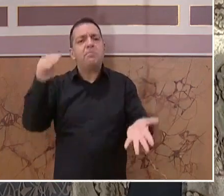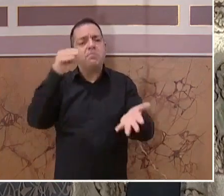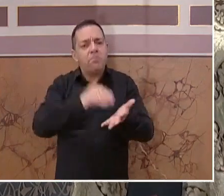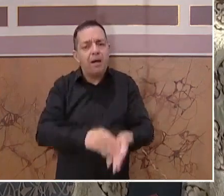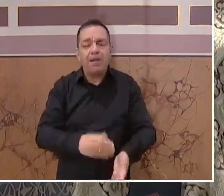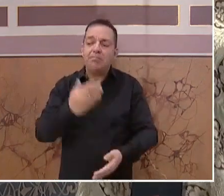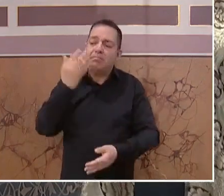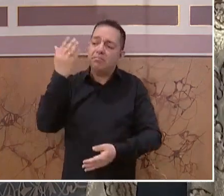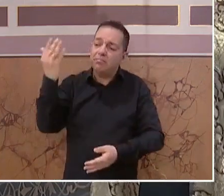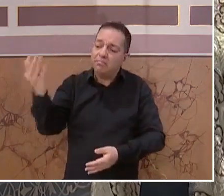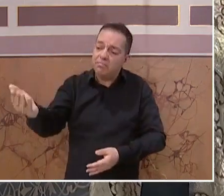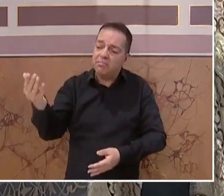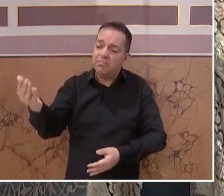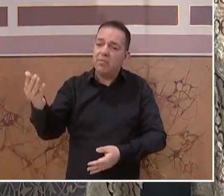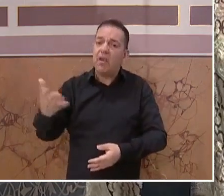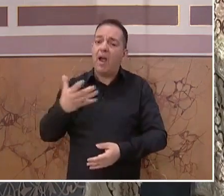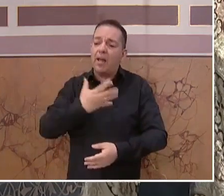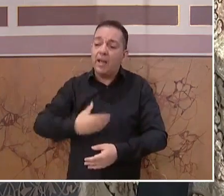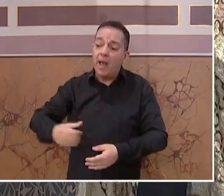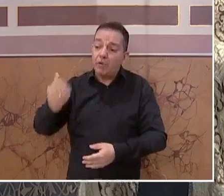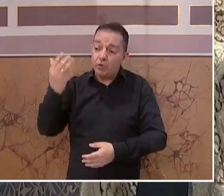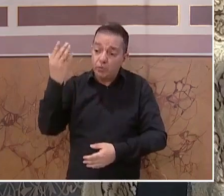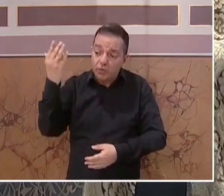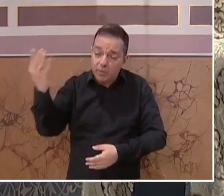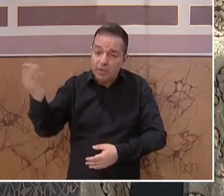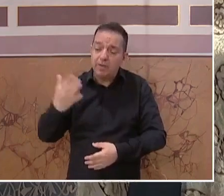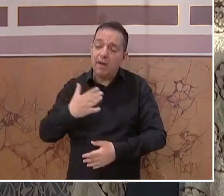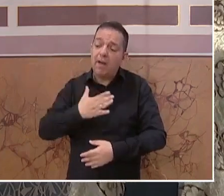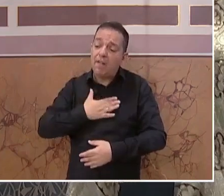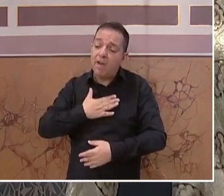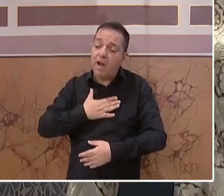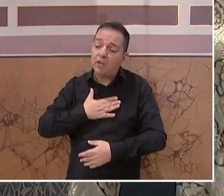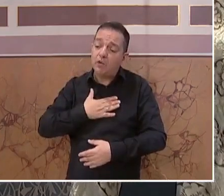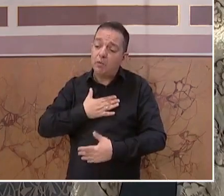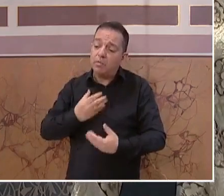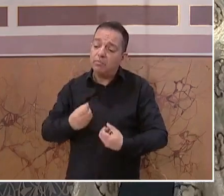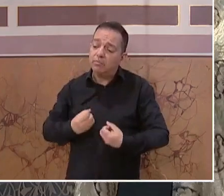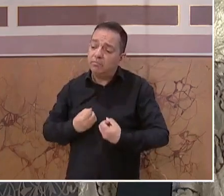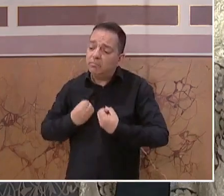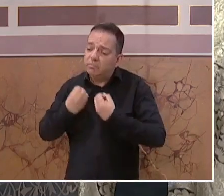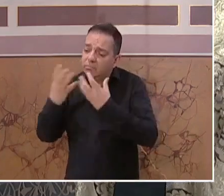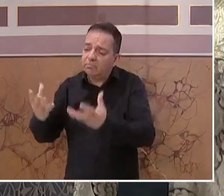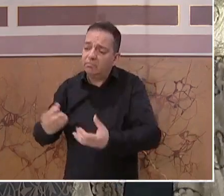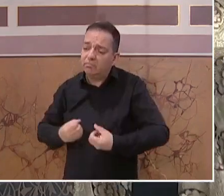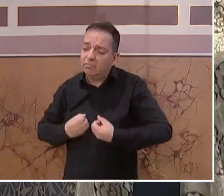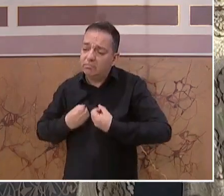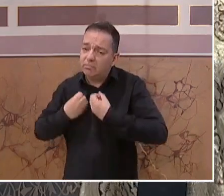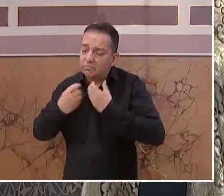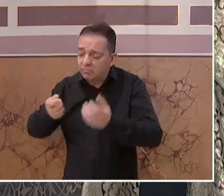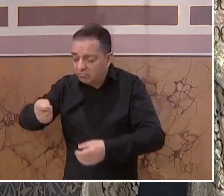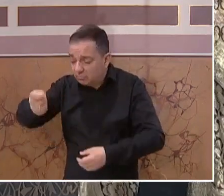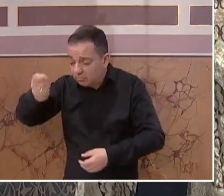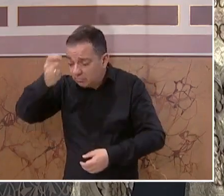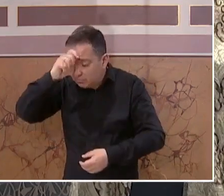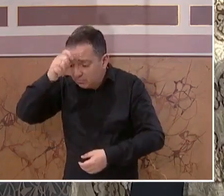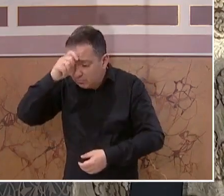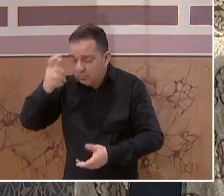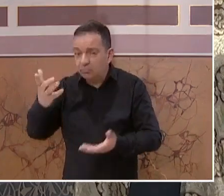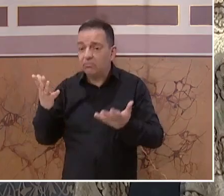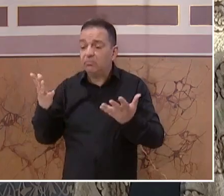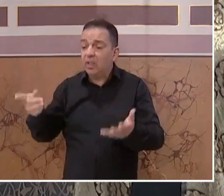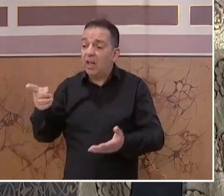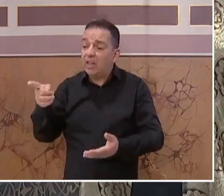πολλάκις, εγκάρδιες ευχαριστίες και ειλικρινή ευγνωμοσύνη για την